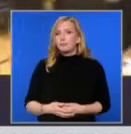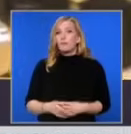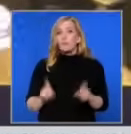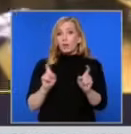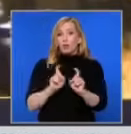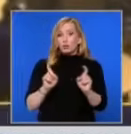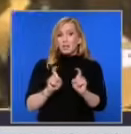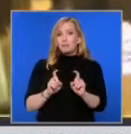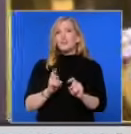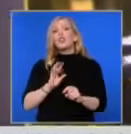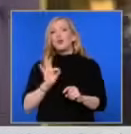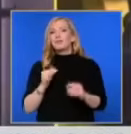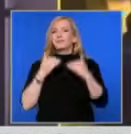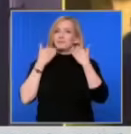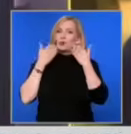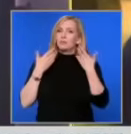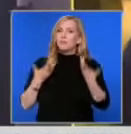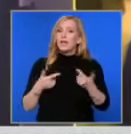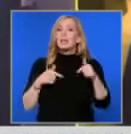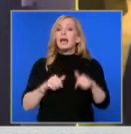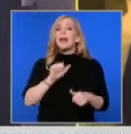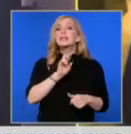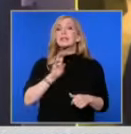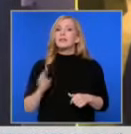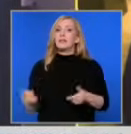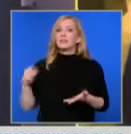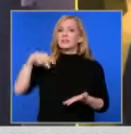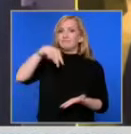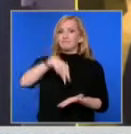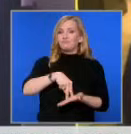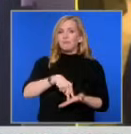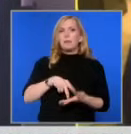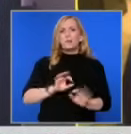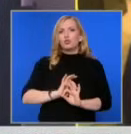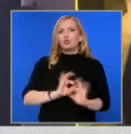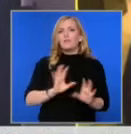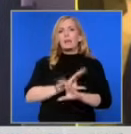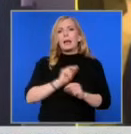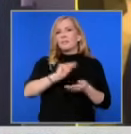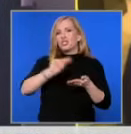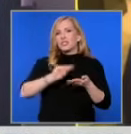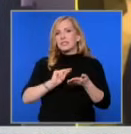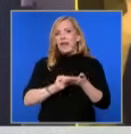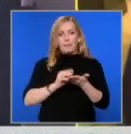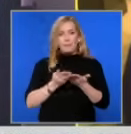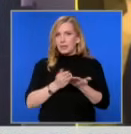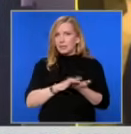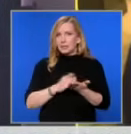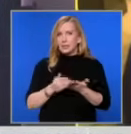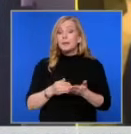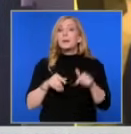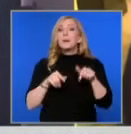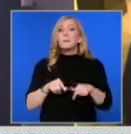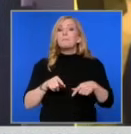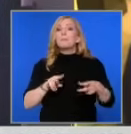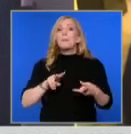Отслабнал, но духовит и усмихнат. Така Алексей Навални се появи от килията си. Беше се подготвил и нямаше записки, докато се обръщаше към съда.